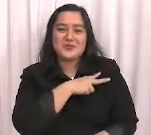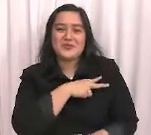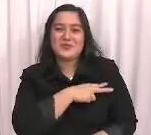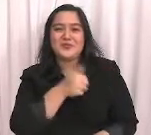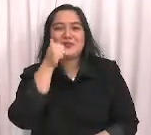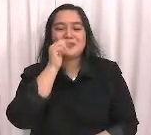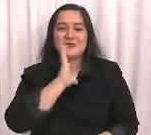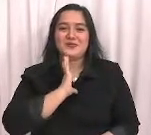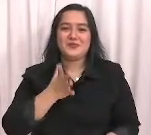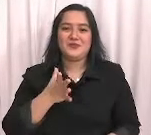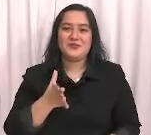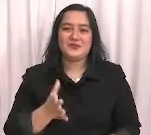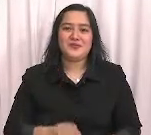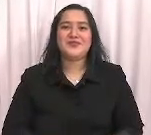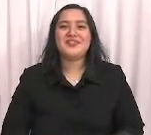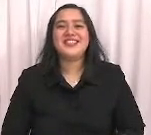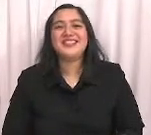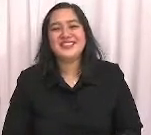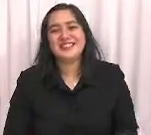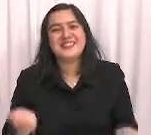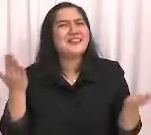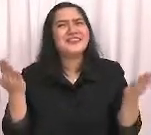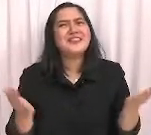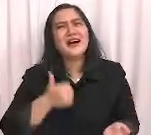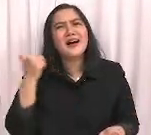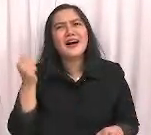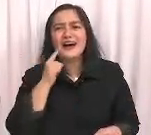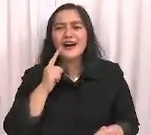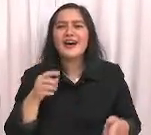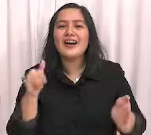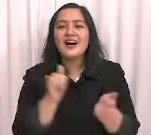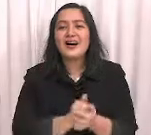iba, imposible.